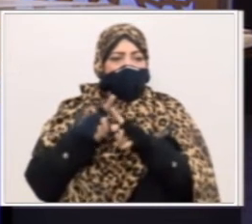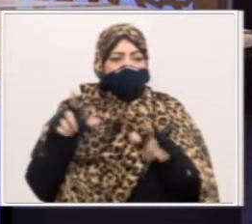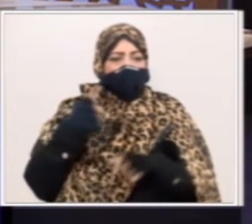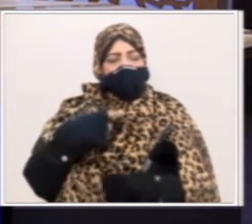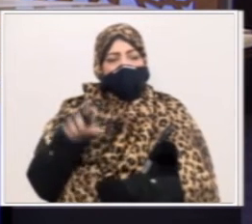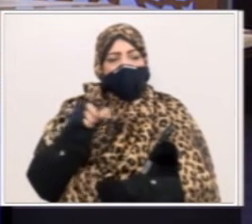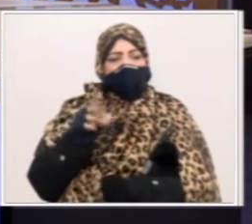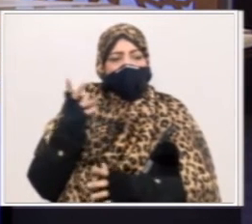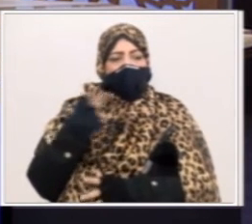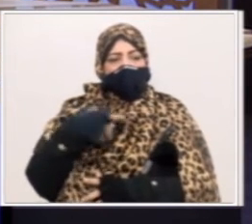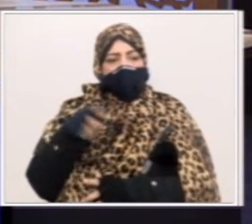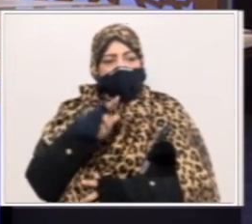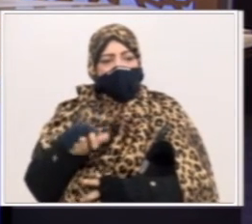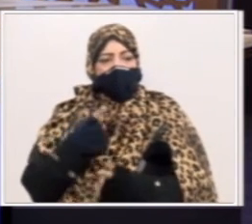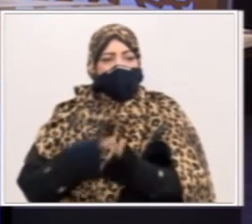صابرين من مصراتة.